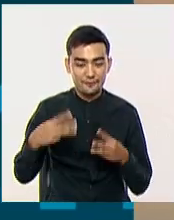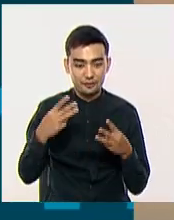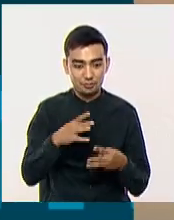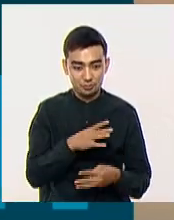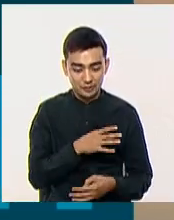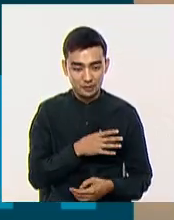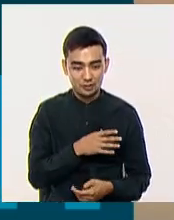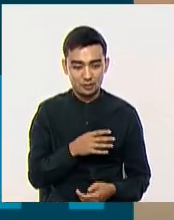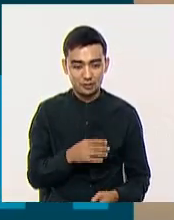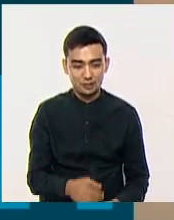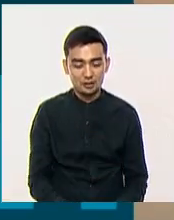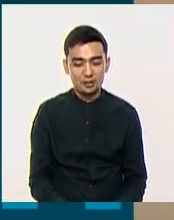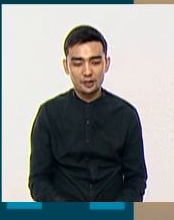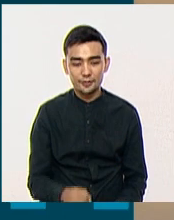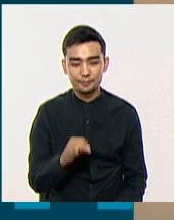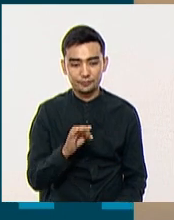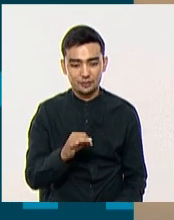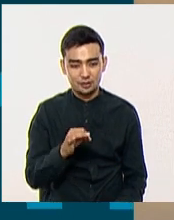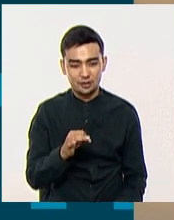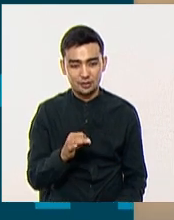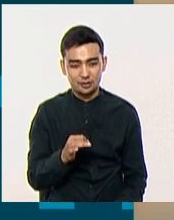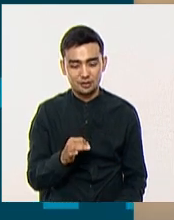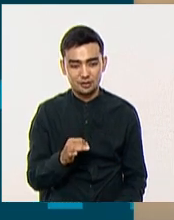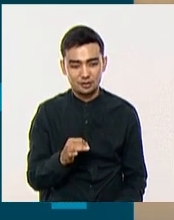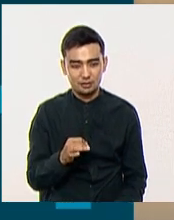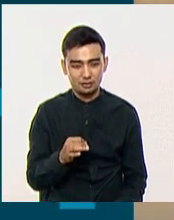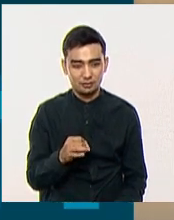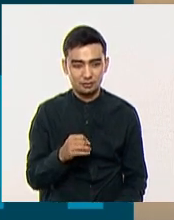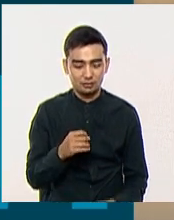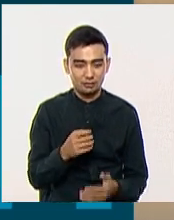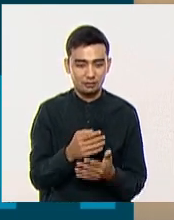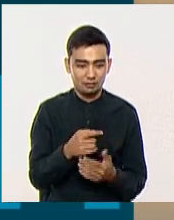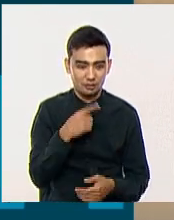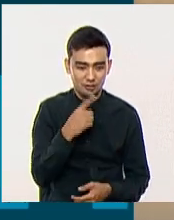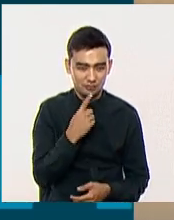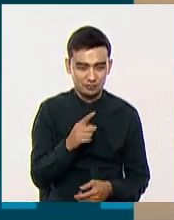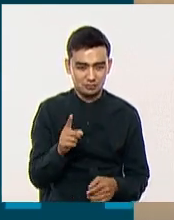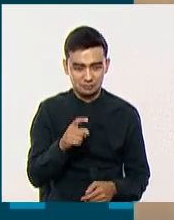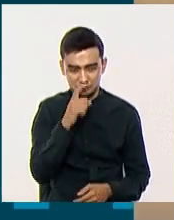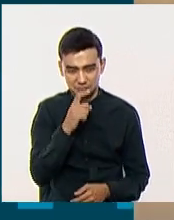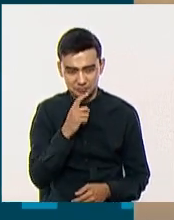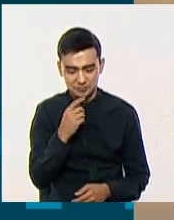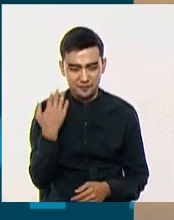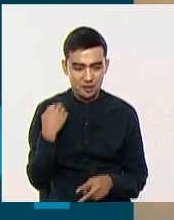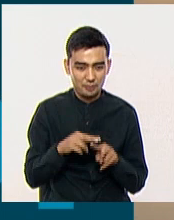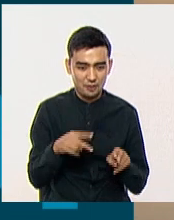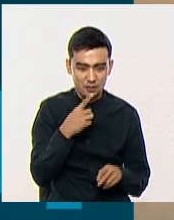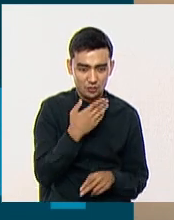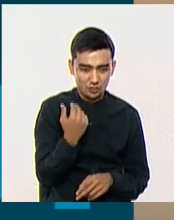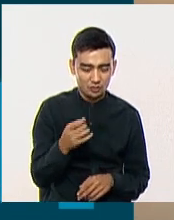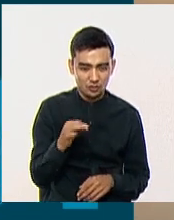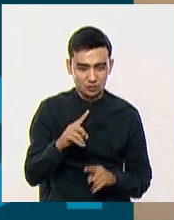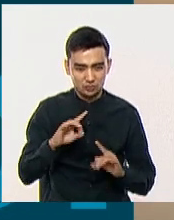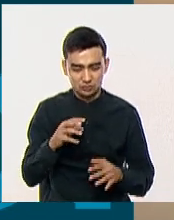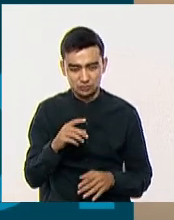связь и что-то бредит, разговаривает, что-то не так, с ней как будто что-то